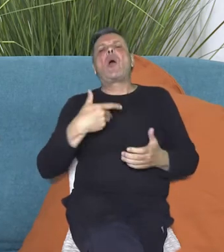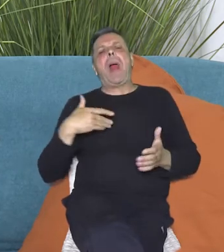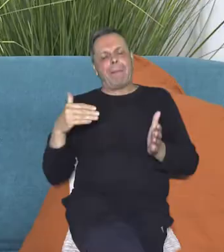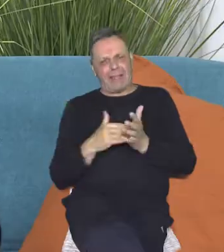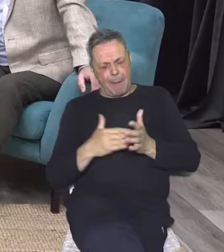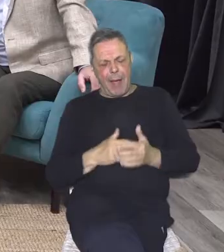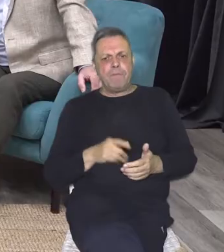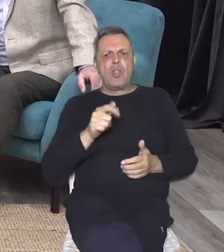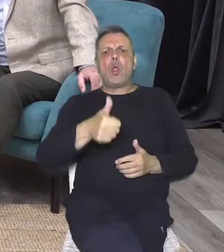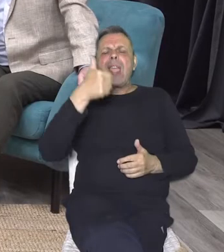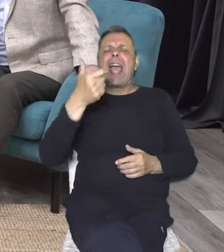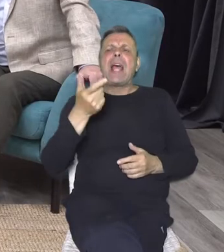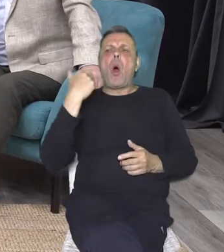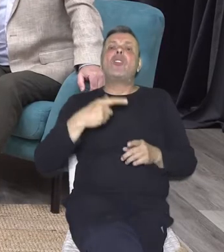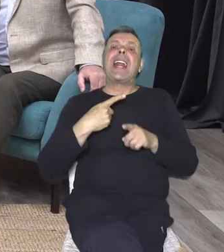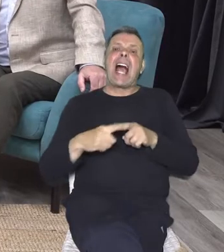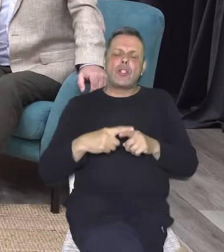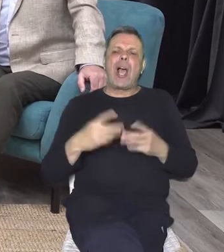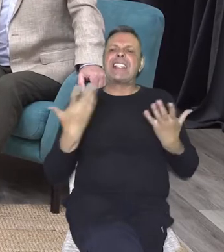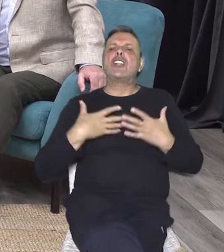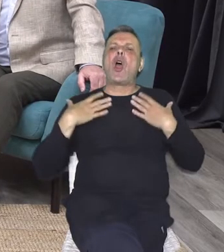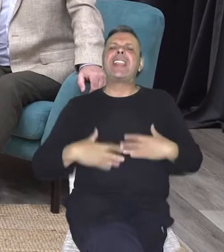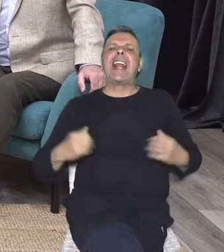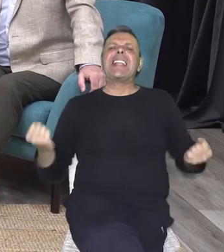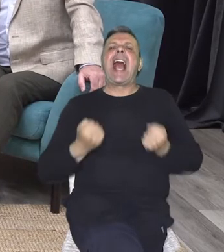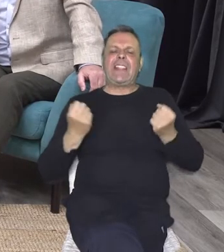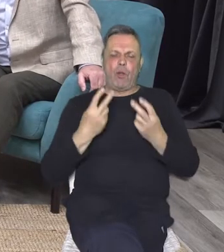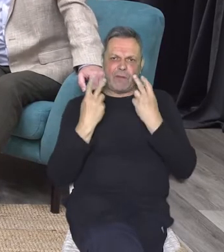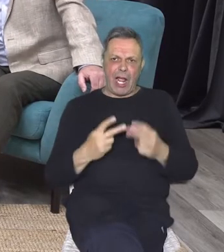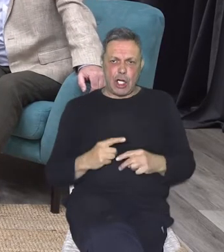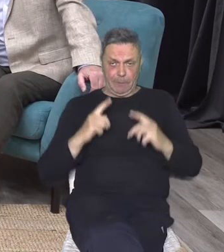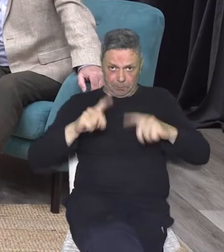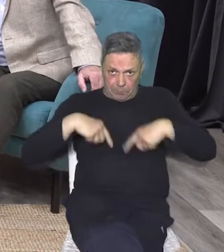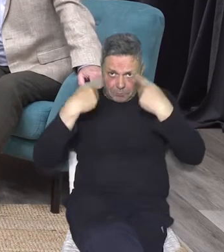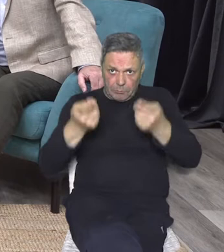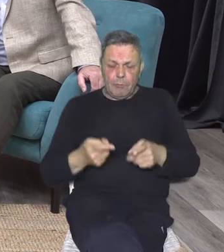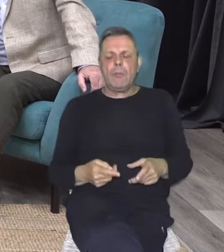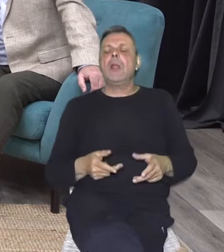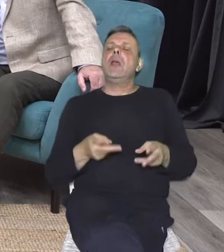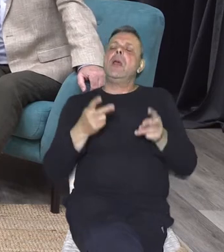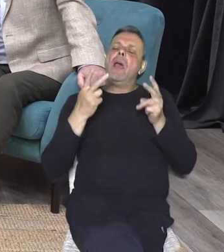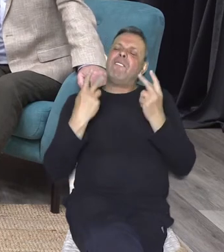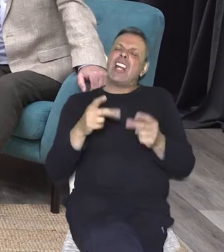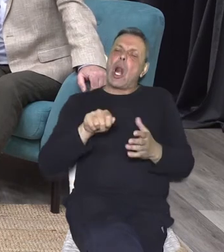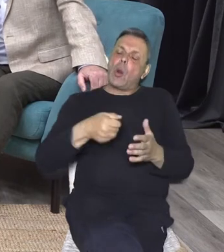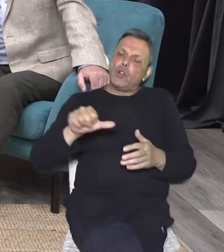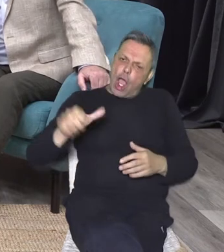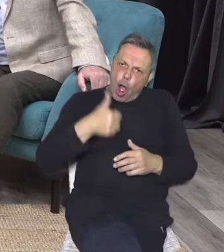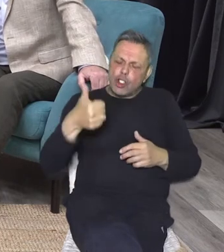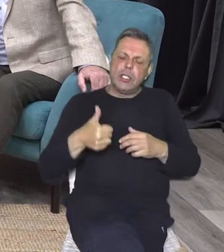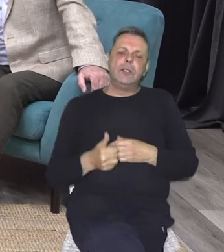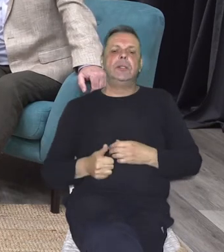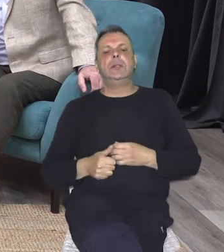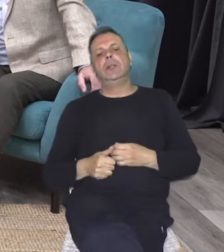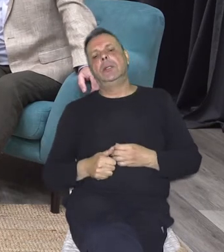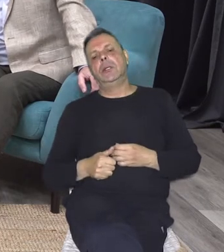treba. To je znači jedan od razloga zašto je tjelesna aktivnost bitna. Sljedeće je super bitan ključ, da tako to